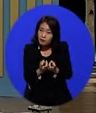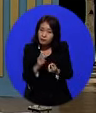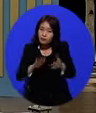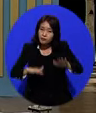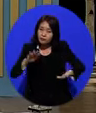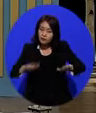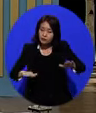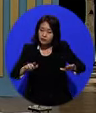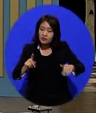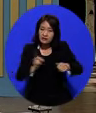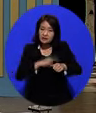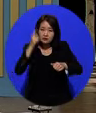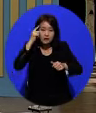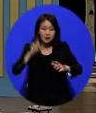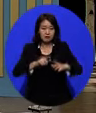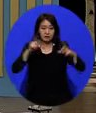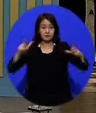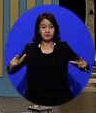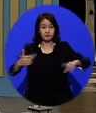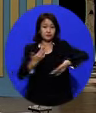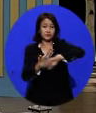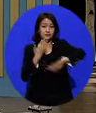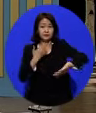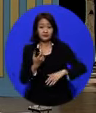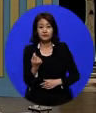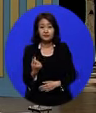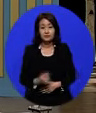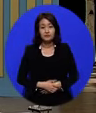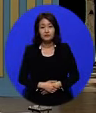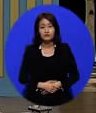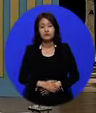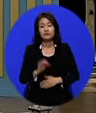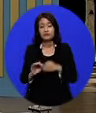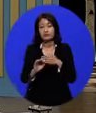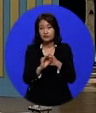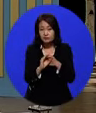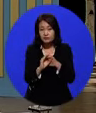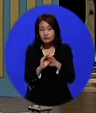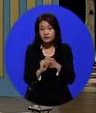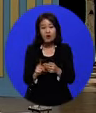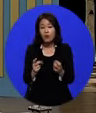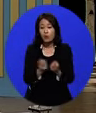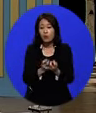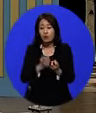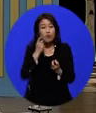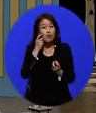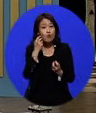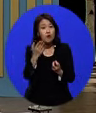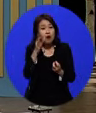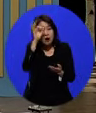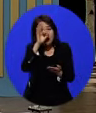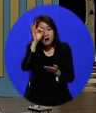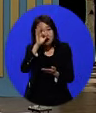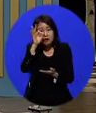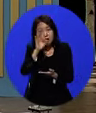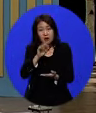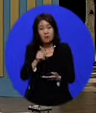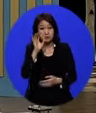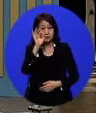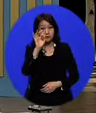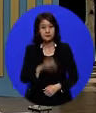있겠죠. 생각이 폭이 다르겠죠. 그죠? 자, 그러면 어떻게 질문을 찾아가는지 우리